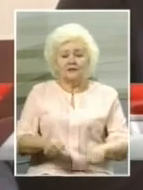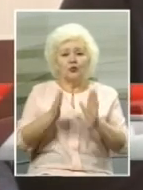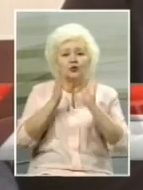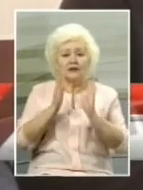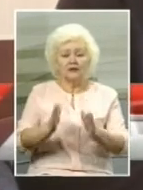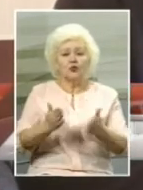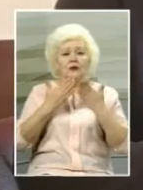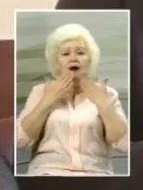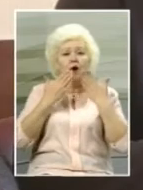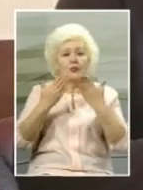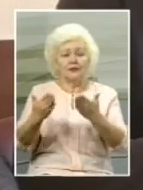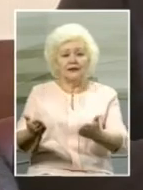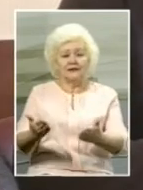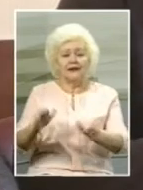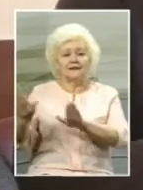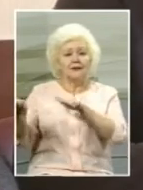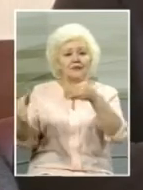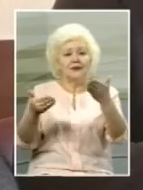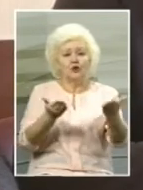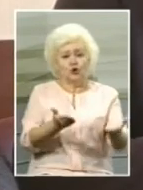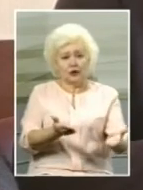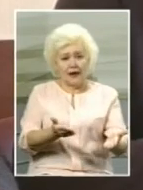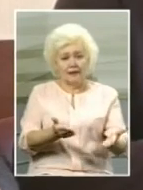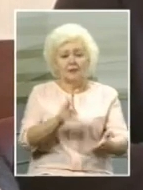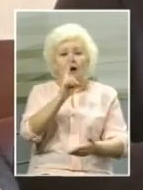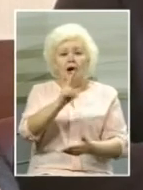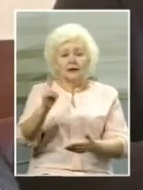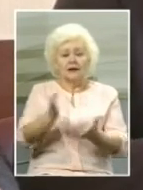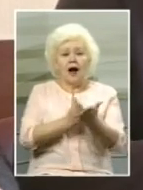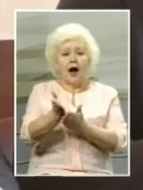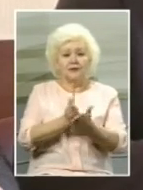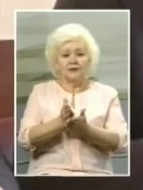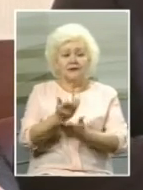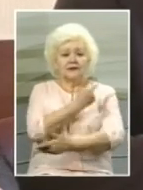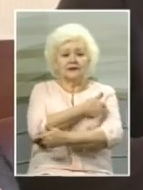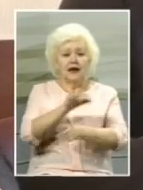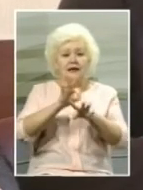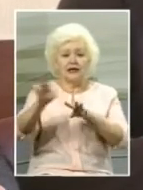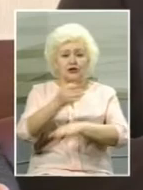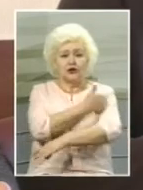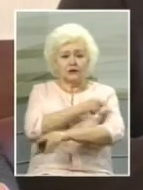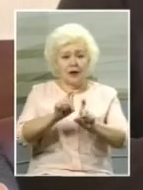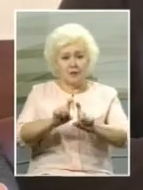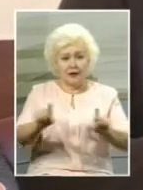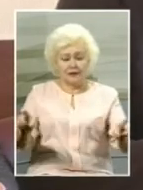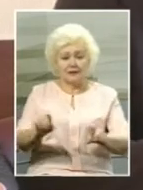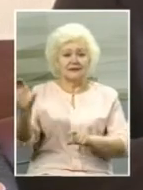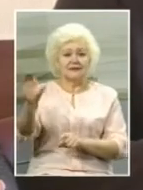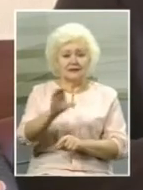тільки обратитися с предложением к администрации клинической больницы